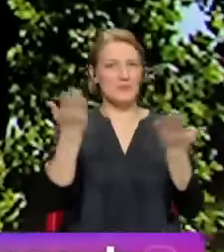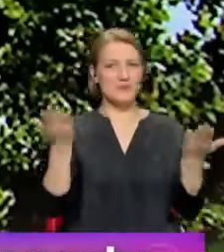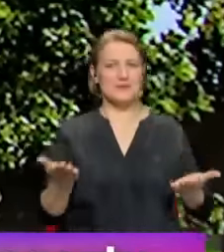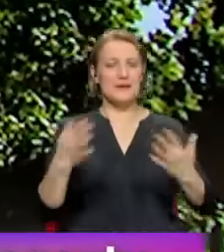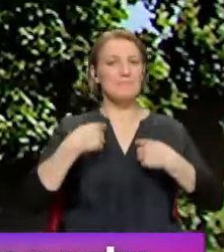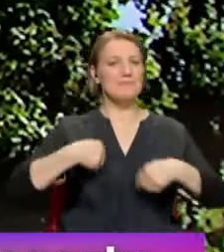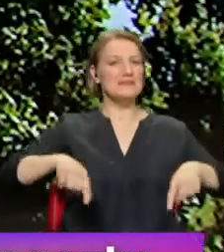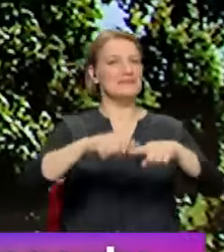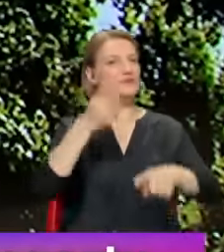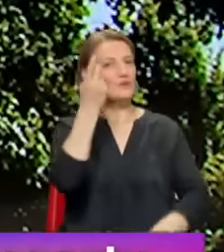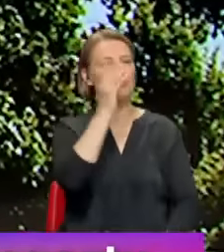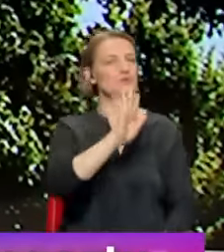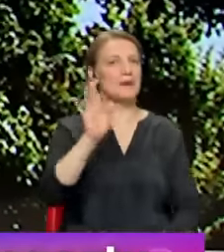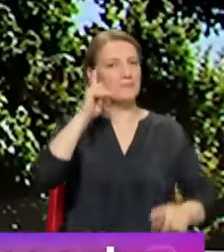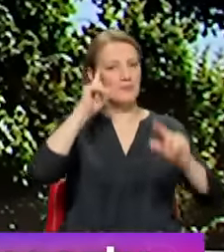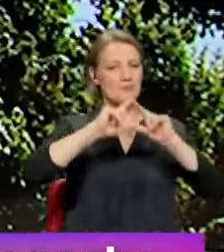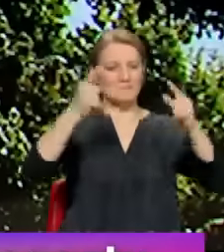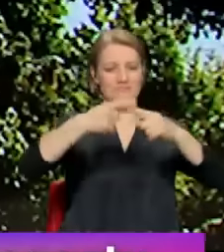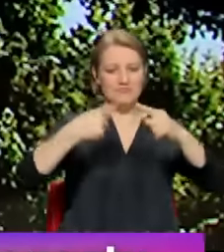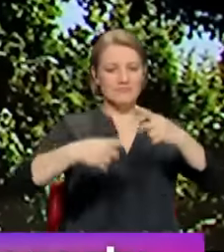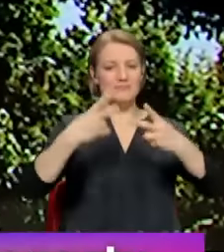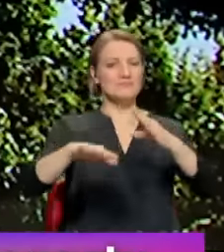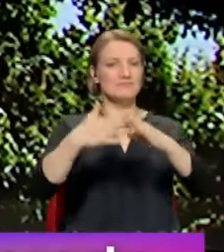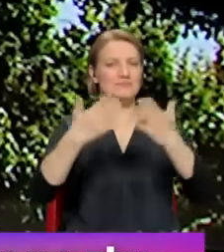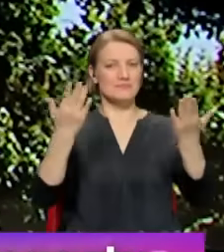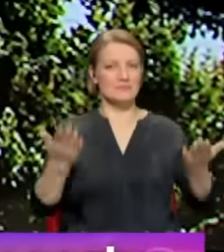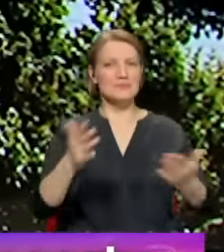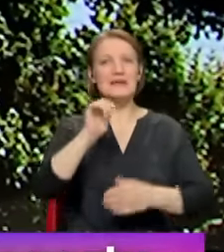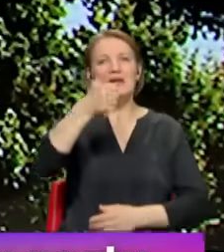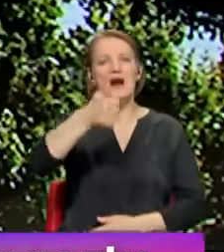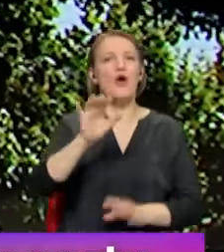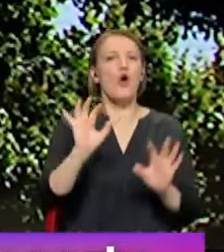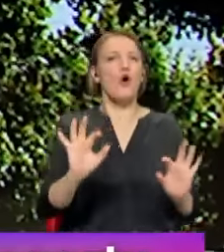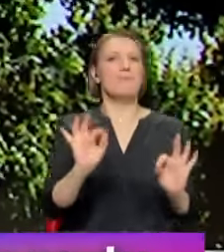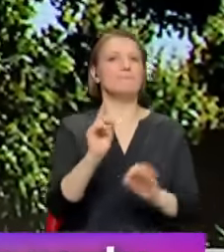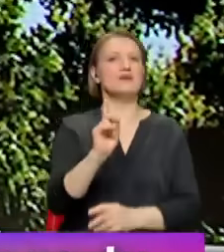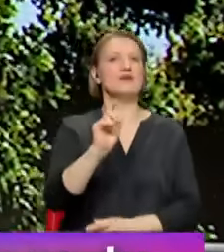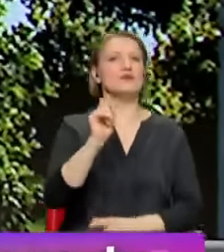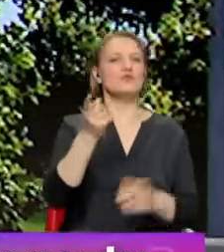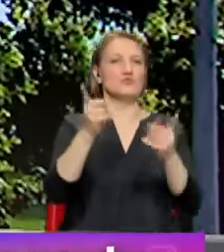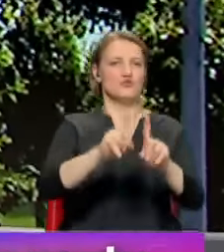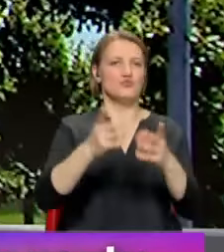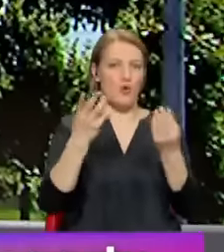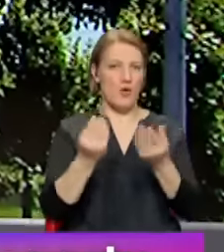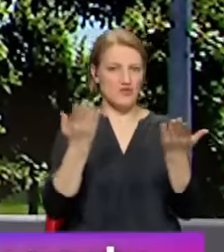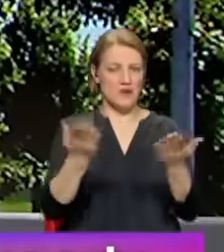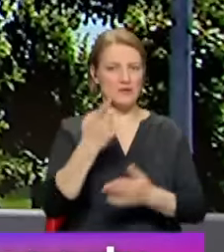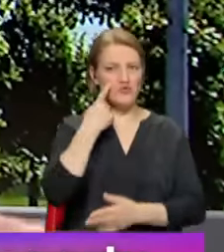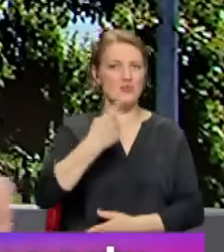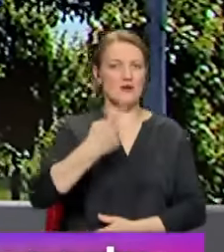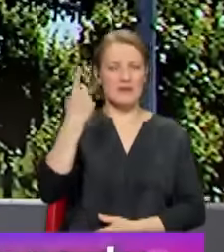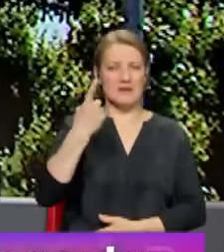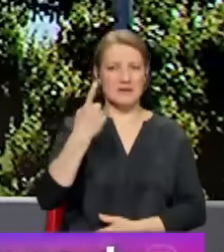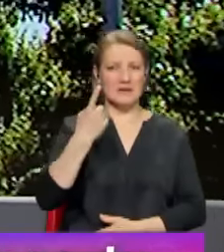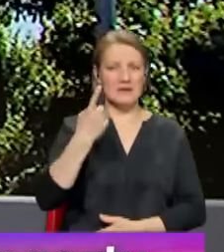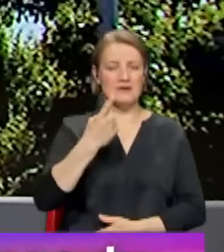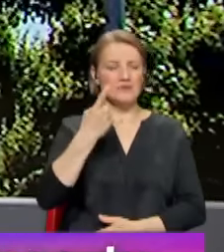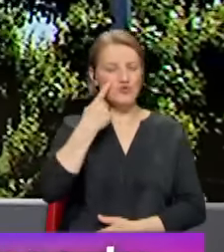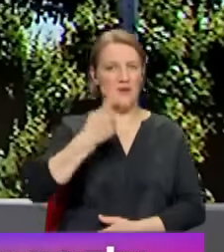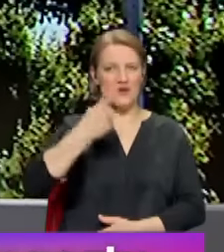Bizi de unutmayın, bu başlık altında konuşuyoruz. Niye? Yarın önemli bir buluşma gerçekleşecek Cumhuriyet Halk